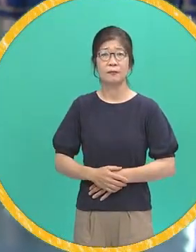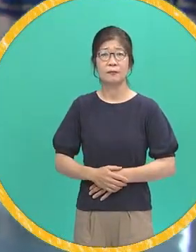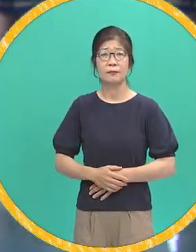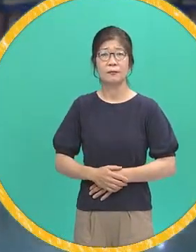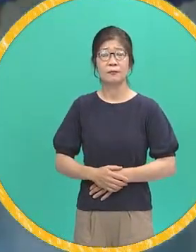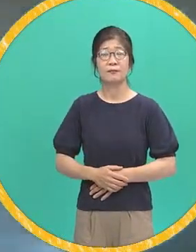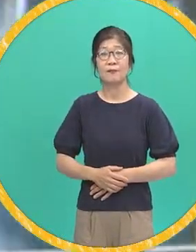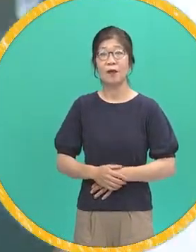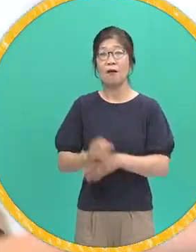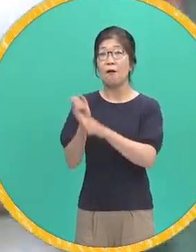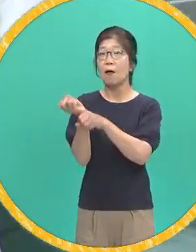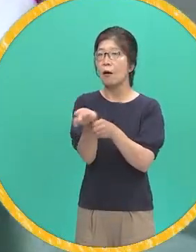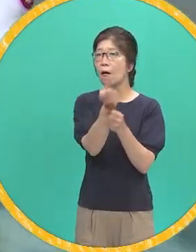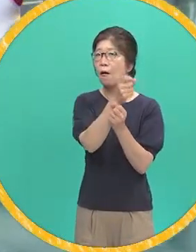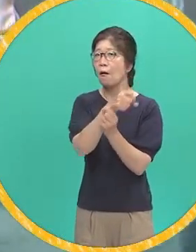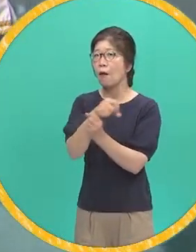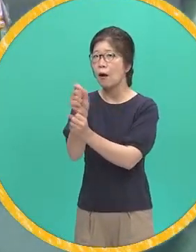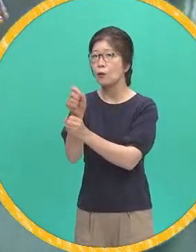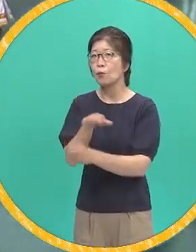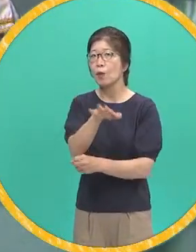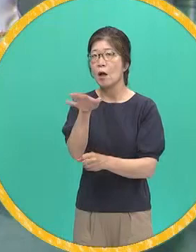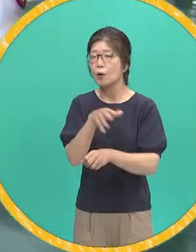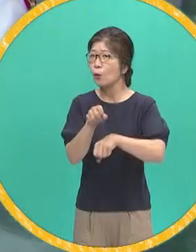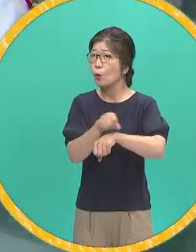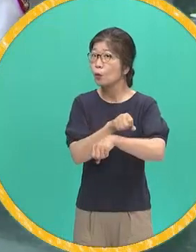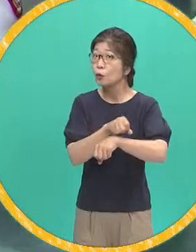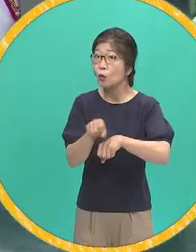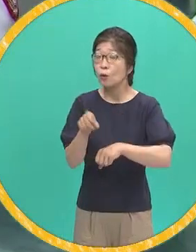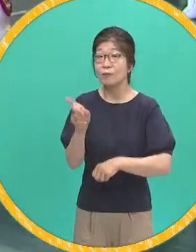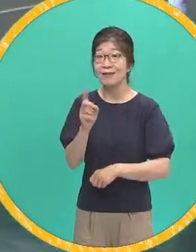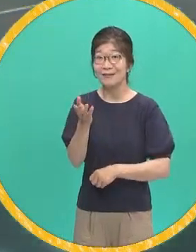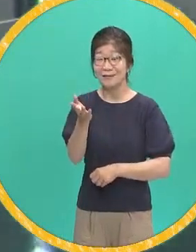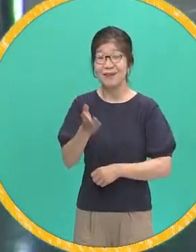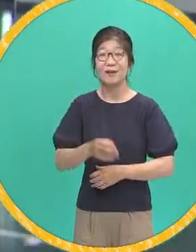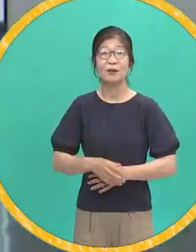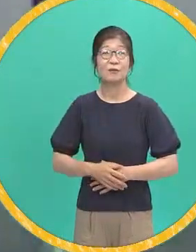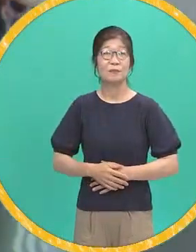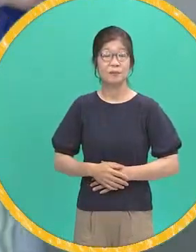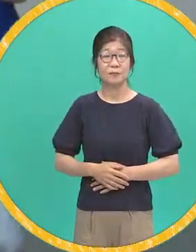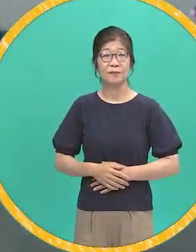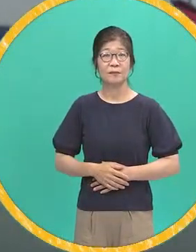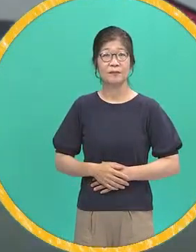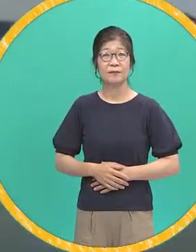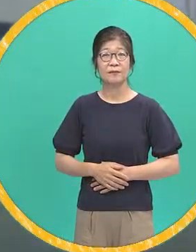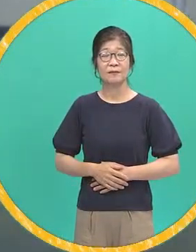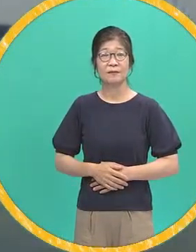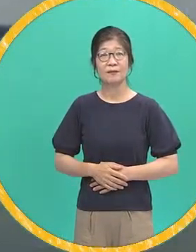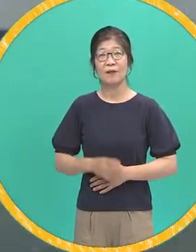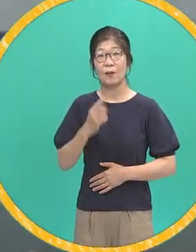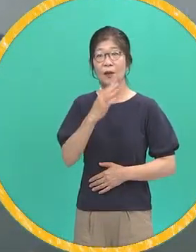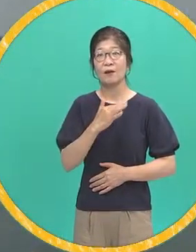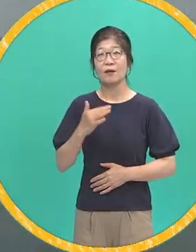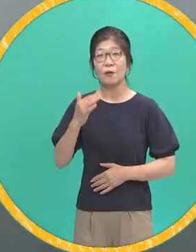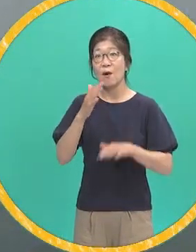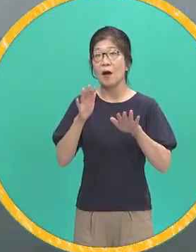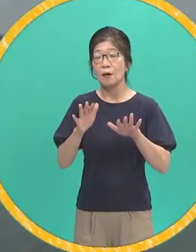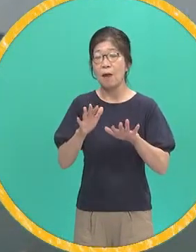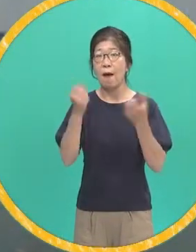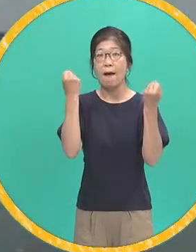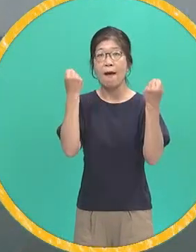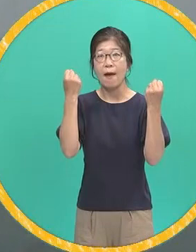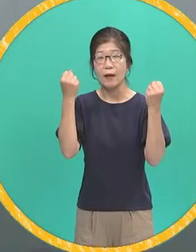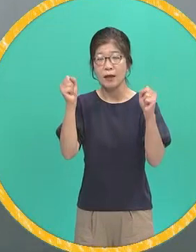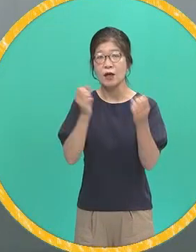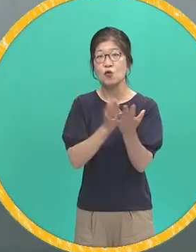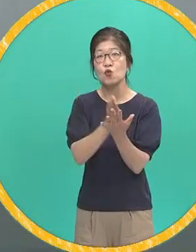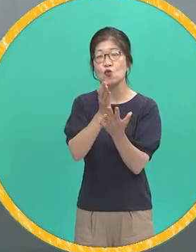県警察のカラーガードの特徴ってどんなところですか神奈川県警察音楽隊では現在3種類の演技を